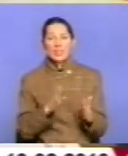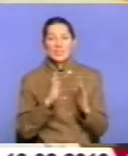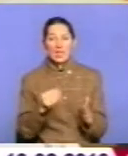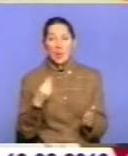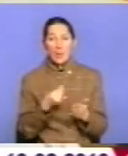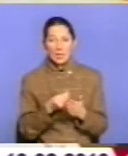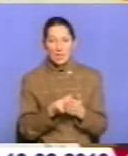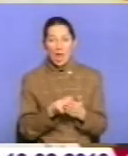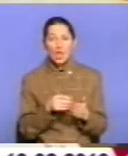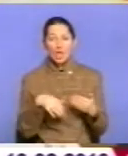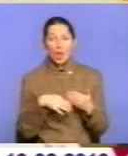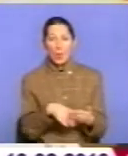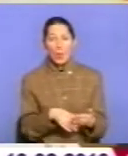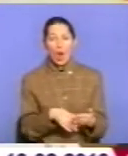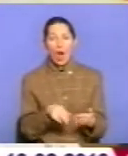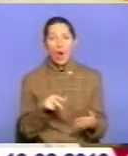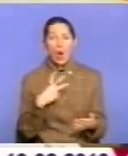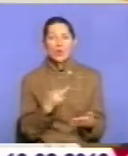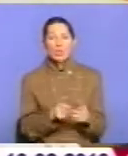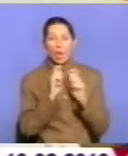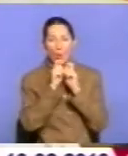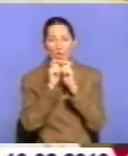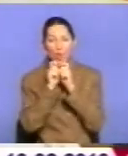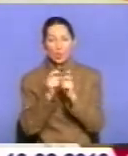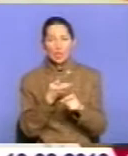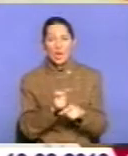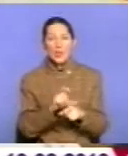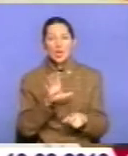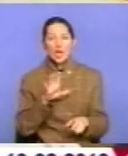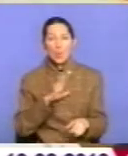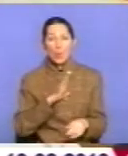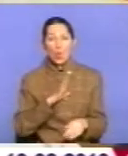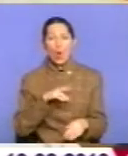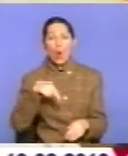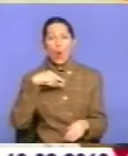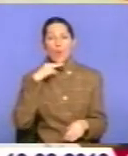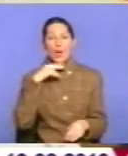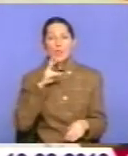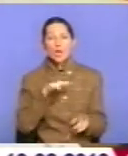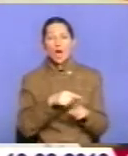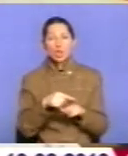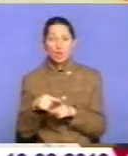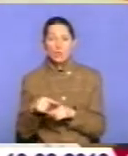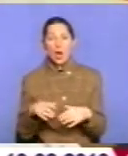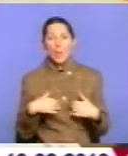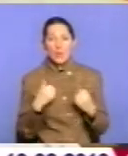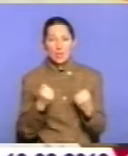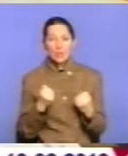матеріальна якась допомога у вигляді подарунків. Більше було уваги на словах з підтримки